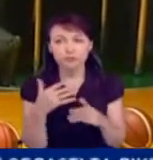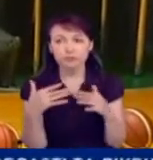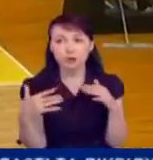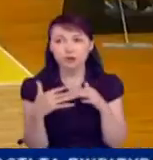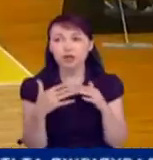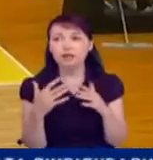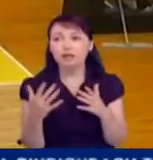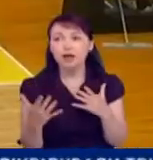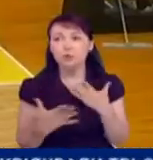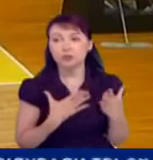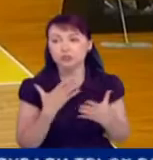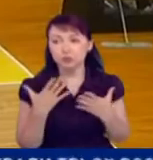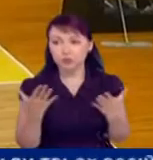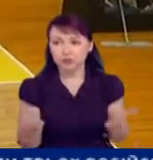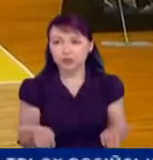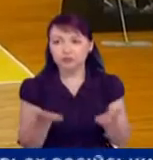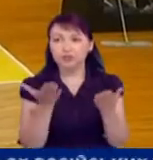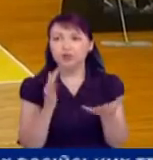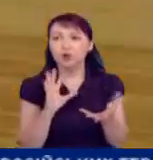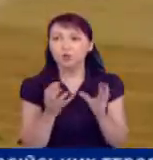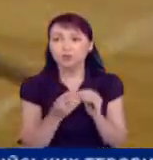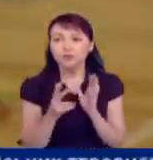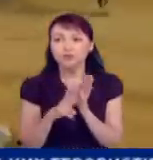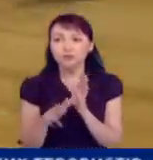на емоційному піднесенні. У підсумку